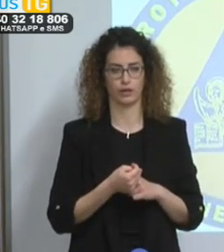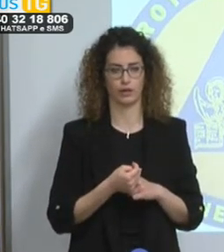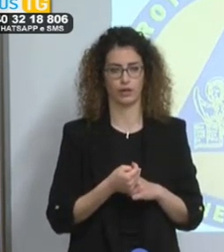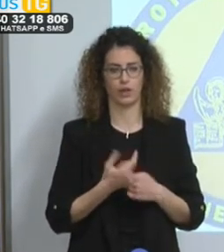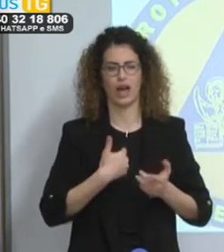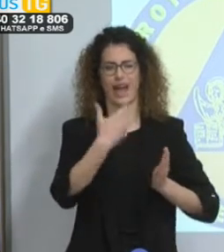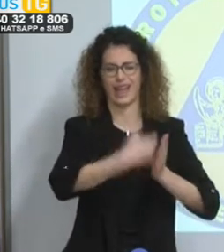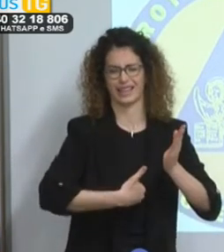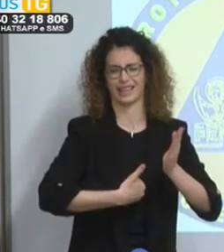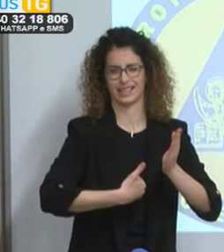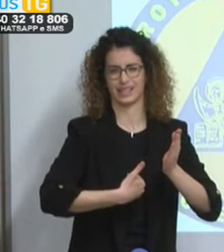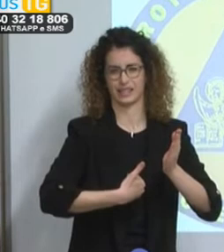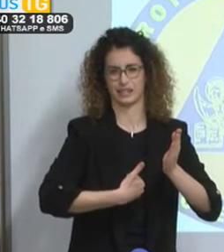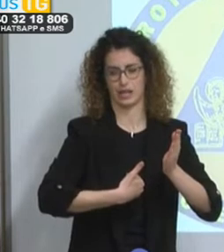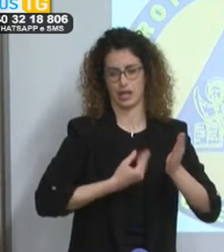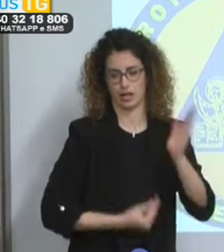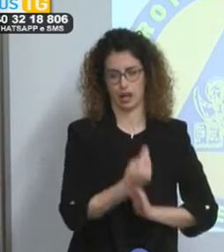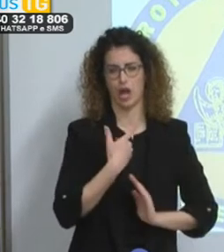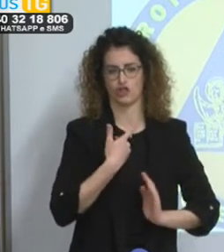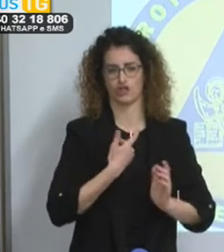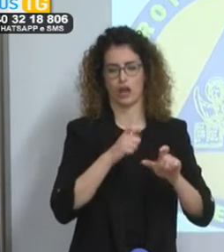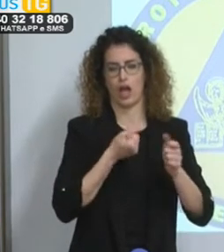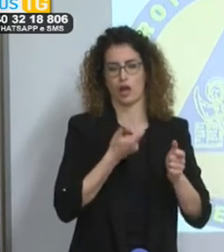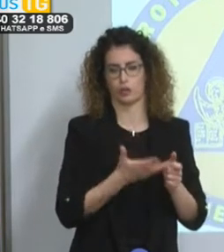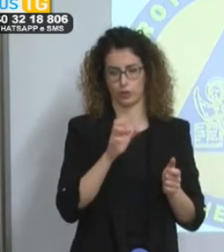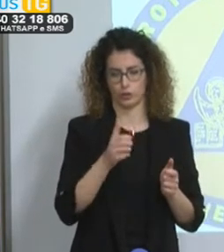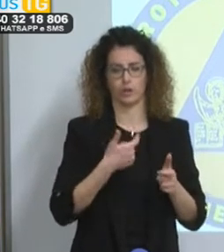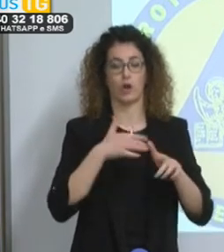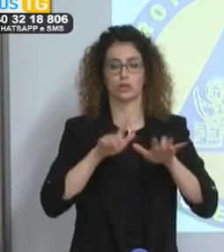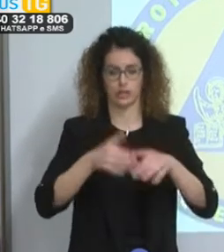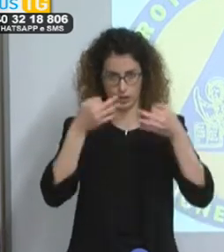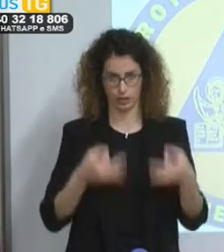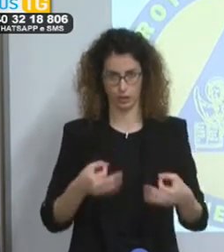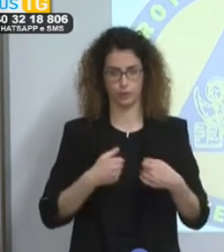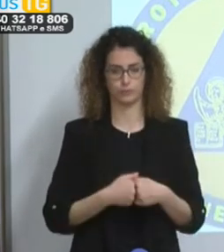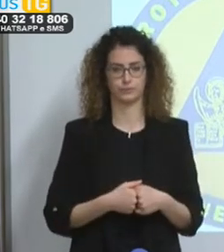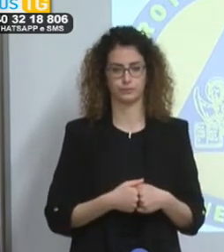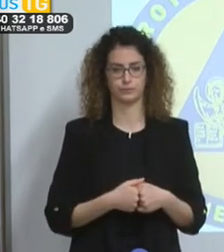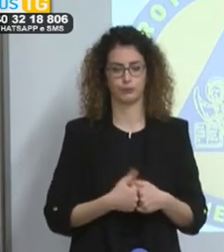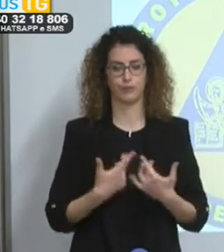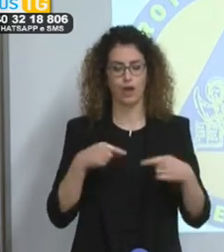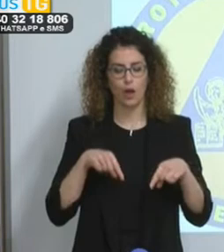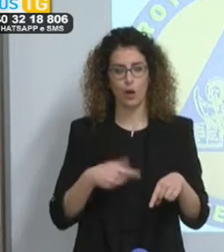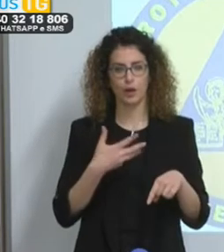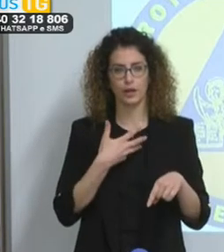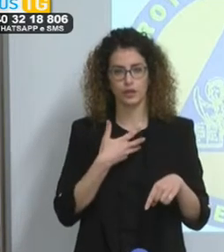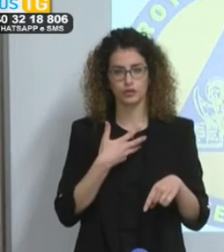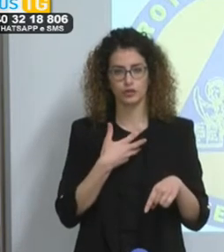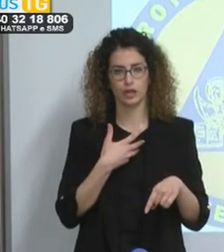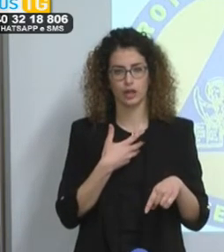nella loro scheda anagrafica abbiamo il telefono, abbiamo sicuramente scritto, E abbiamo adesso in piedi